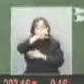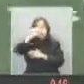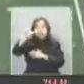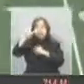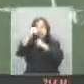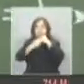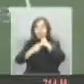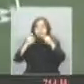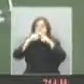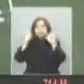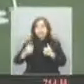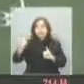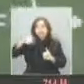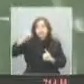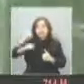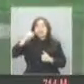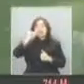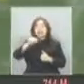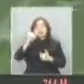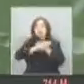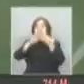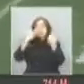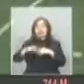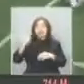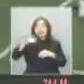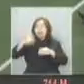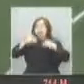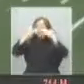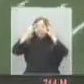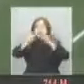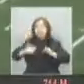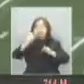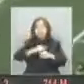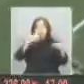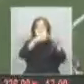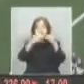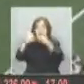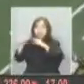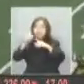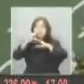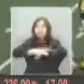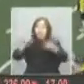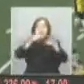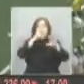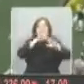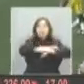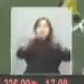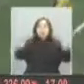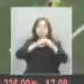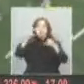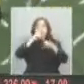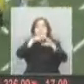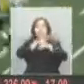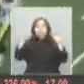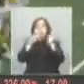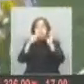ล่สุดสมคำสั่งที่พกษาไปเรยบร้อยแล้วตัดสินให้บันดาเจ้าของทีมยกเลิกการ Lockoutเนื่องจากเห็นวาการ Lockout